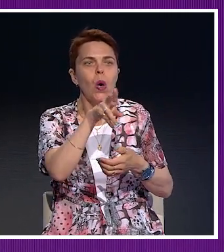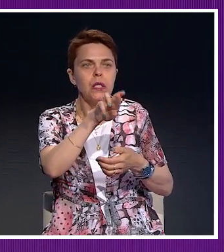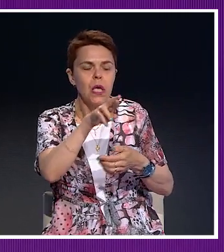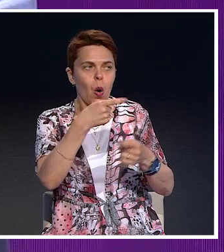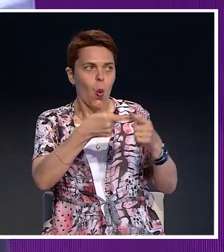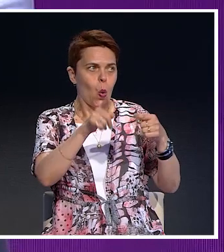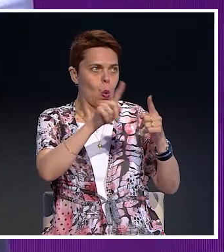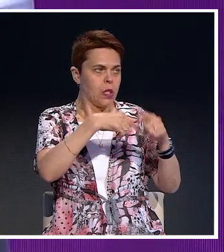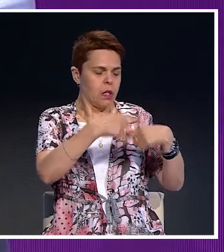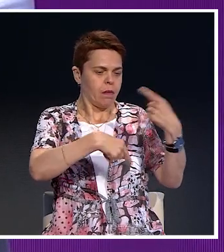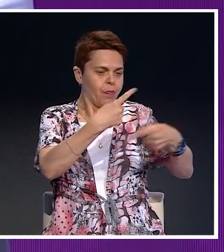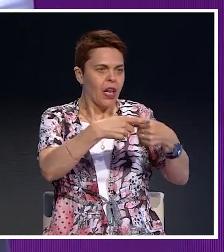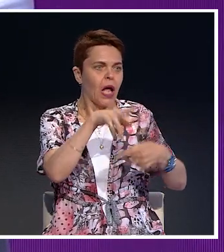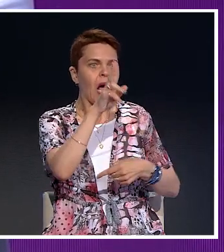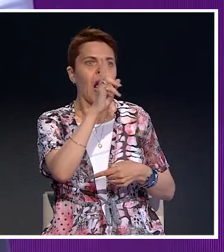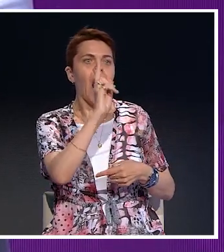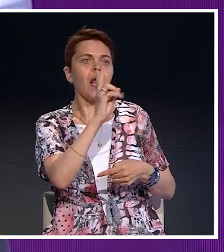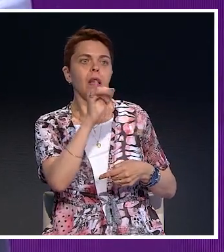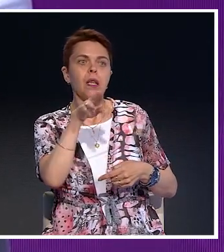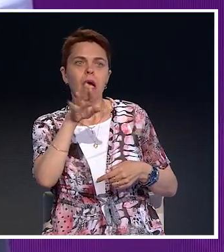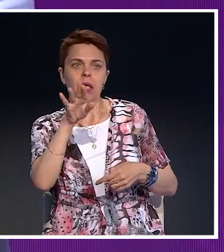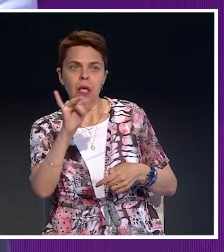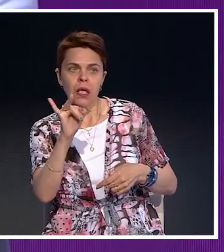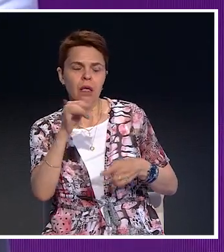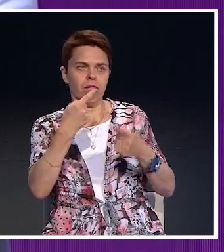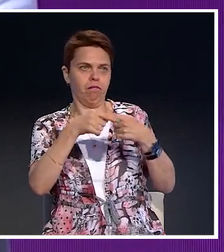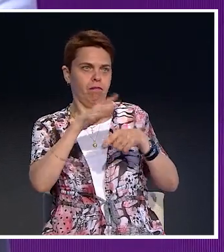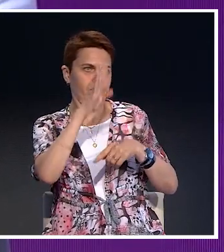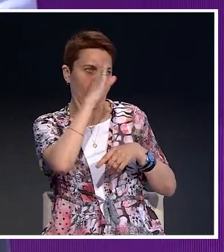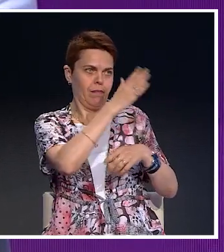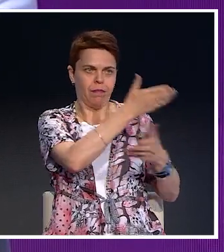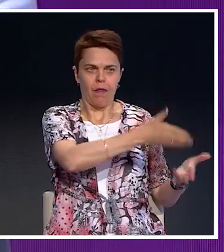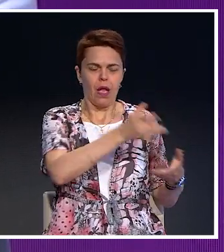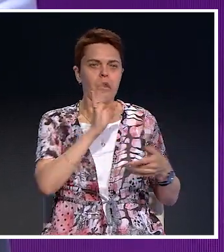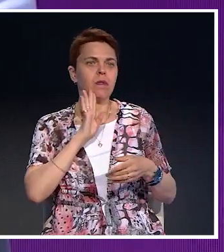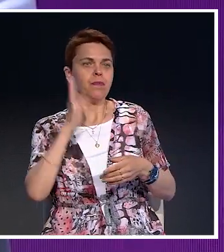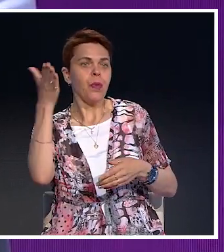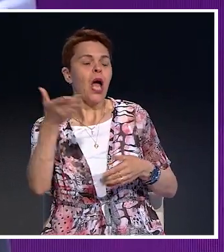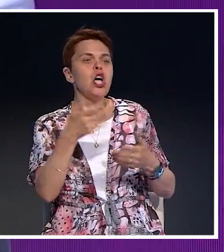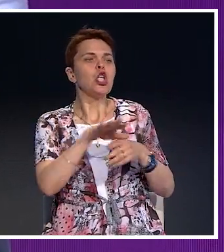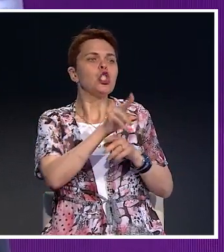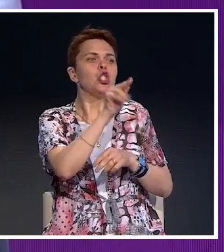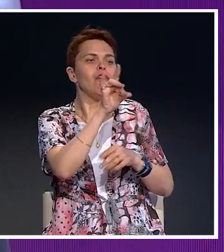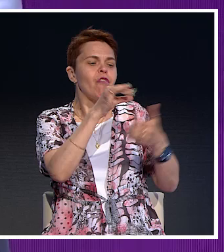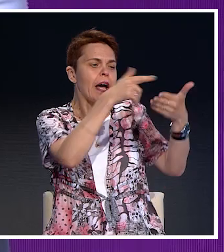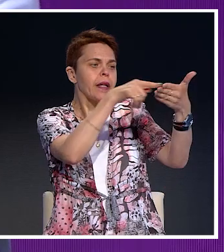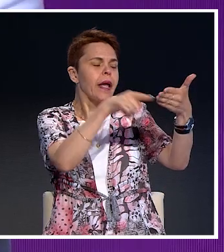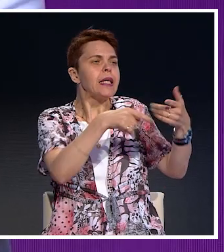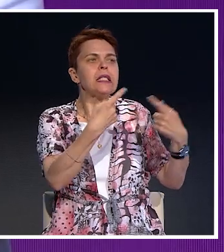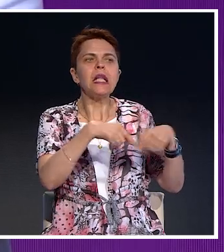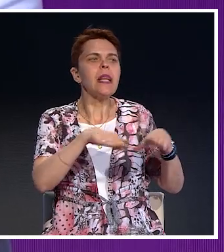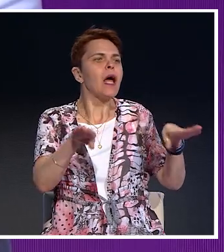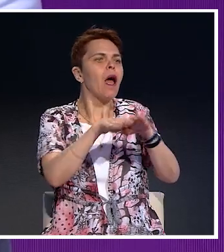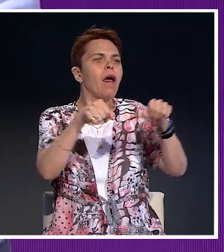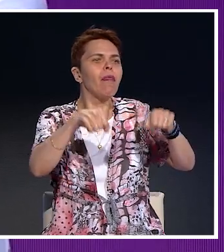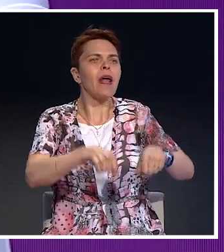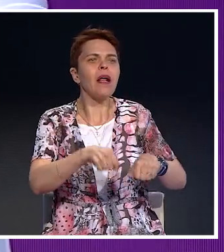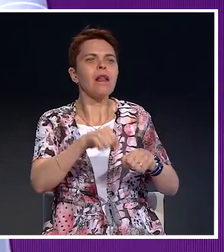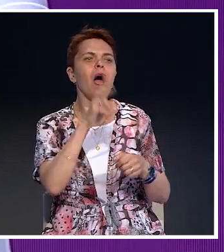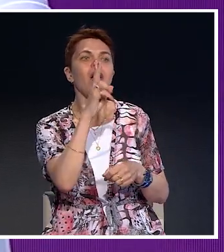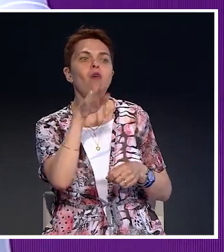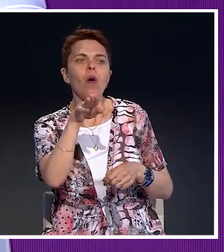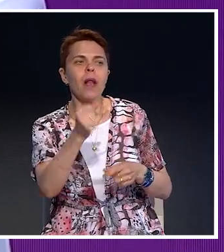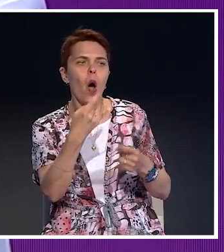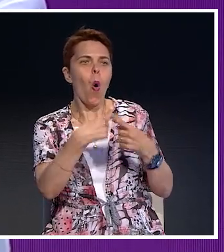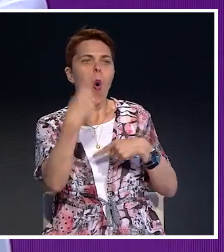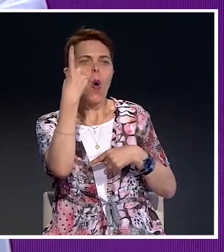перерейтингування кандидата або кандидатки в списку, потрібно набрати чверть виборчої квоти. Це не гендерна квота, не плутайте, це